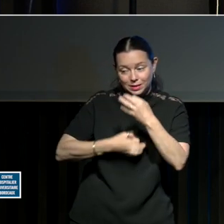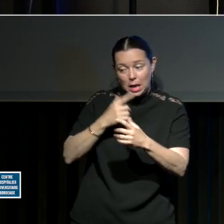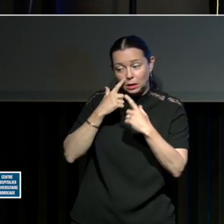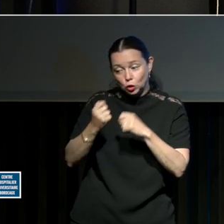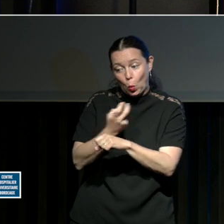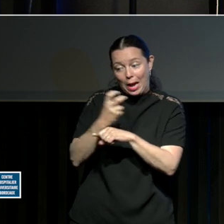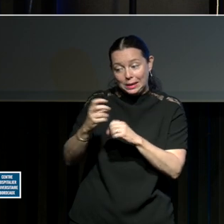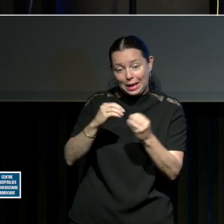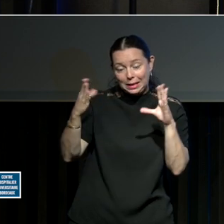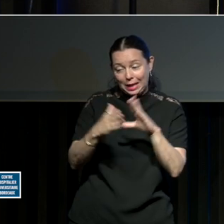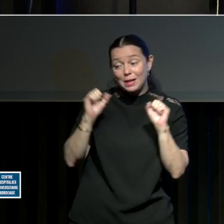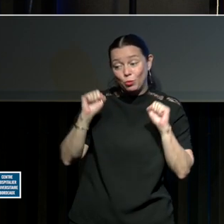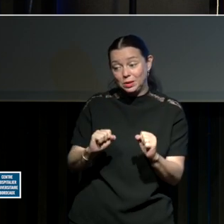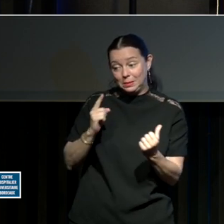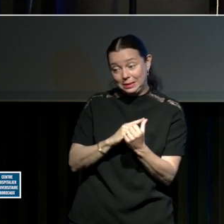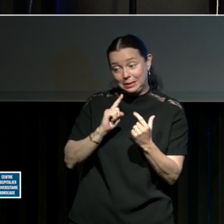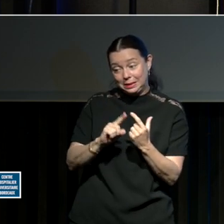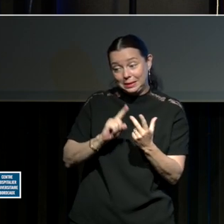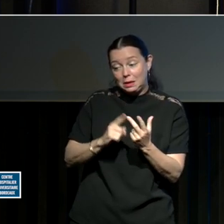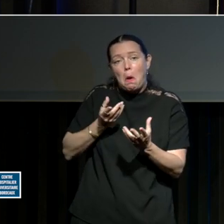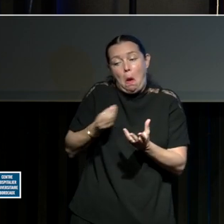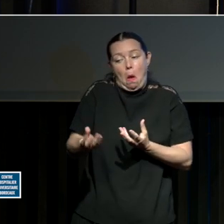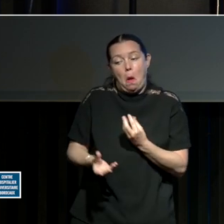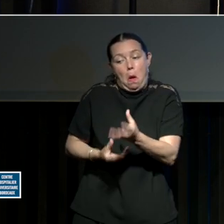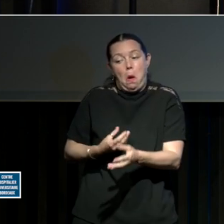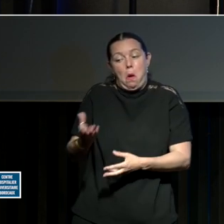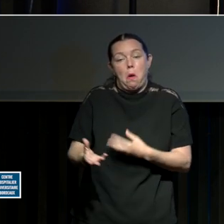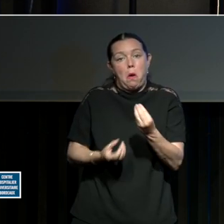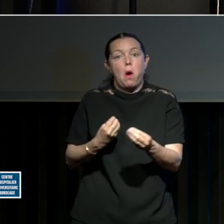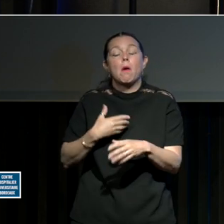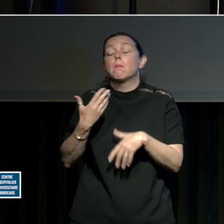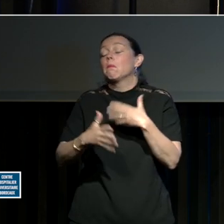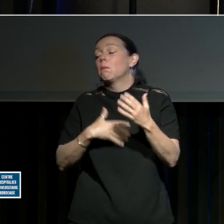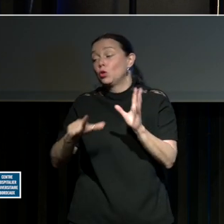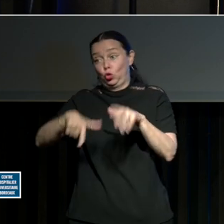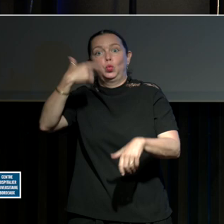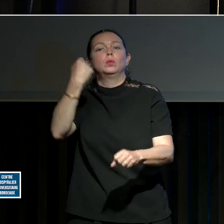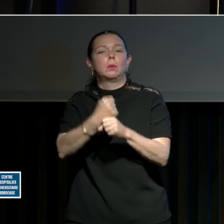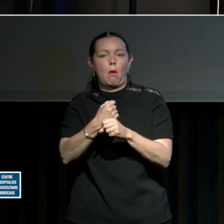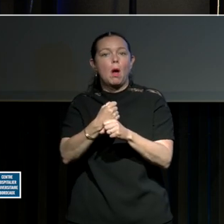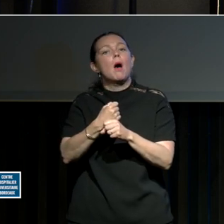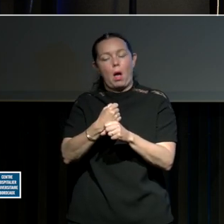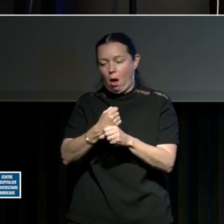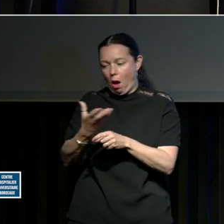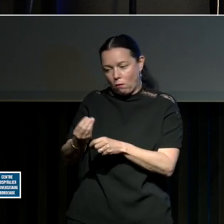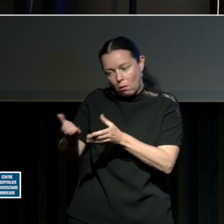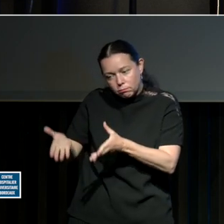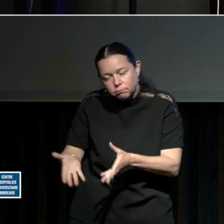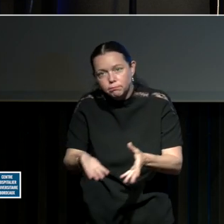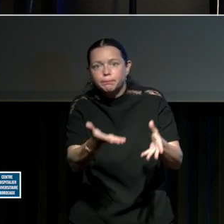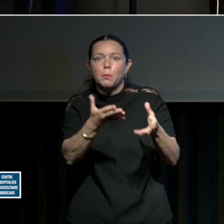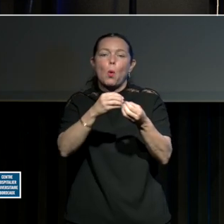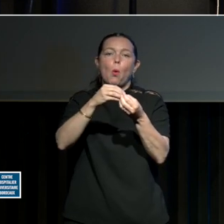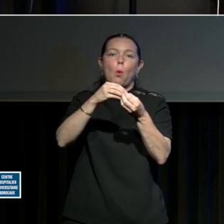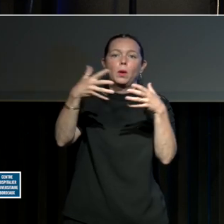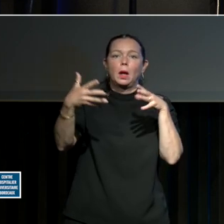l'utilisation d'Internet, pour petit à petit, après 12 ans, laisser l'enfant naviguer sur le web, à condition qu'il